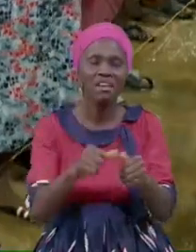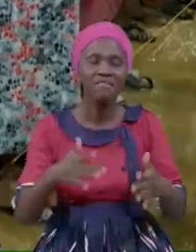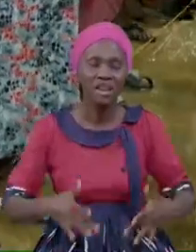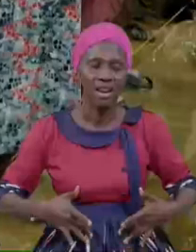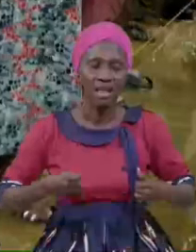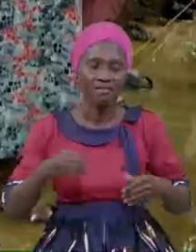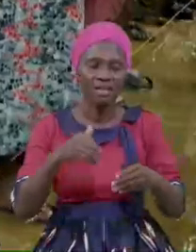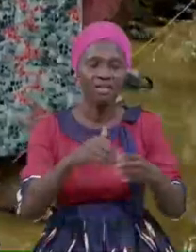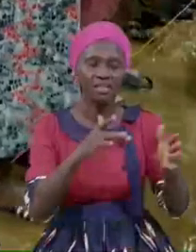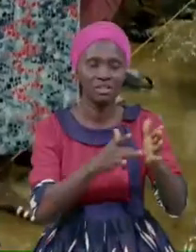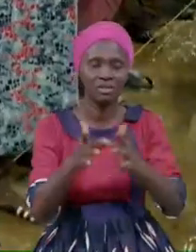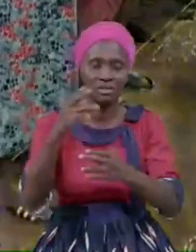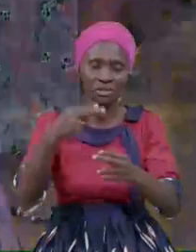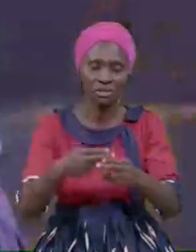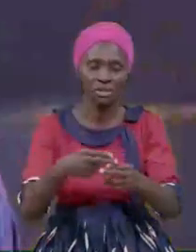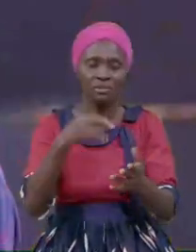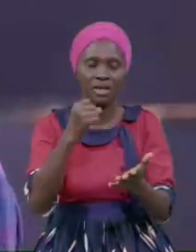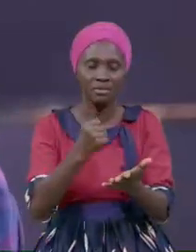de Jésus.